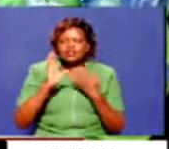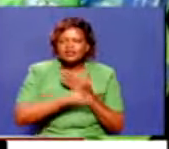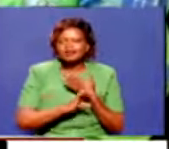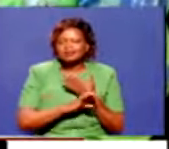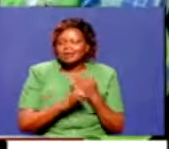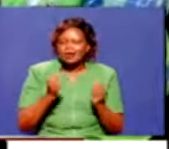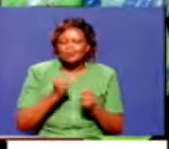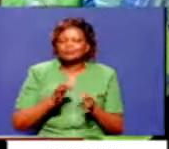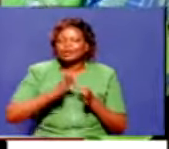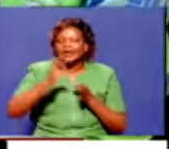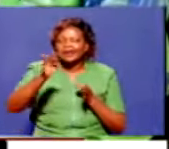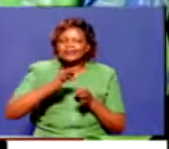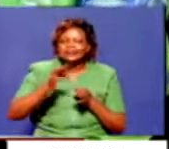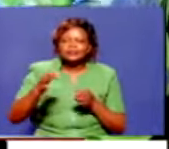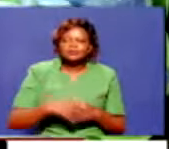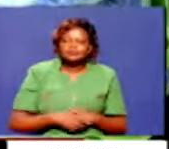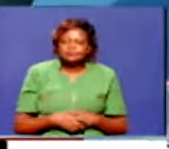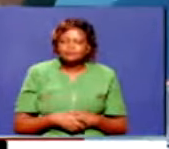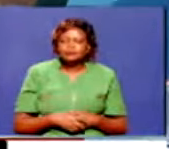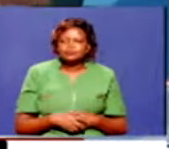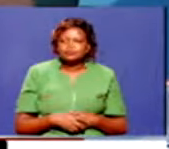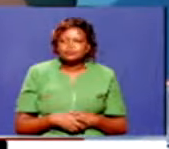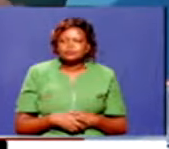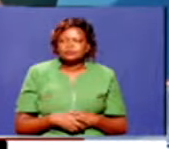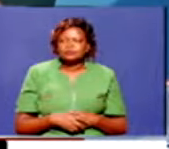Jacqueline Masharia, Darubini.